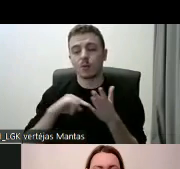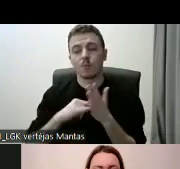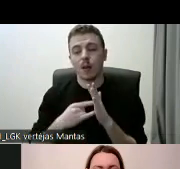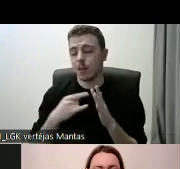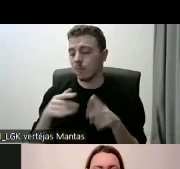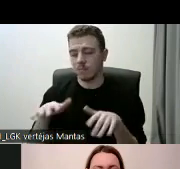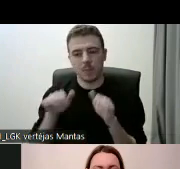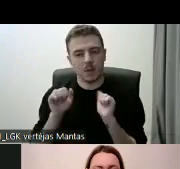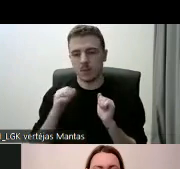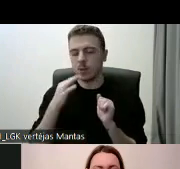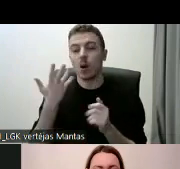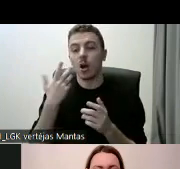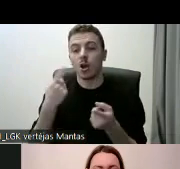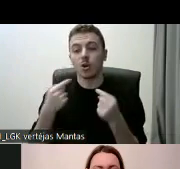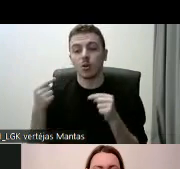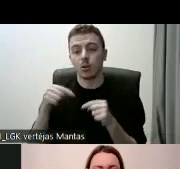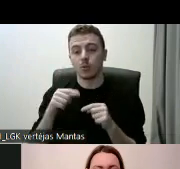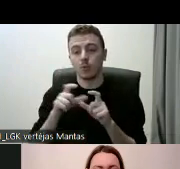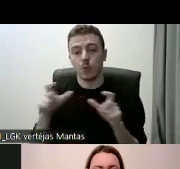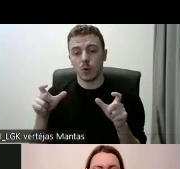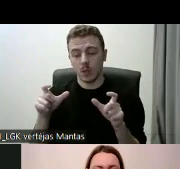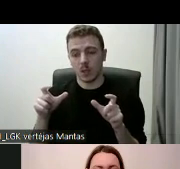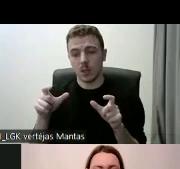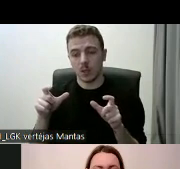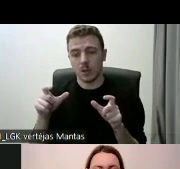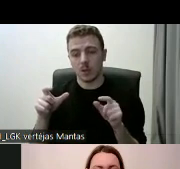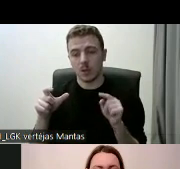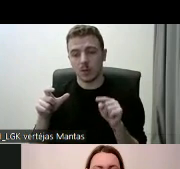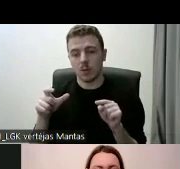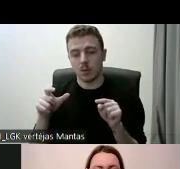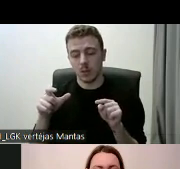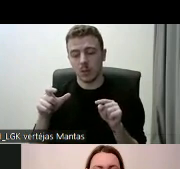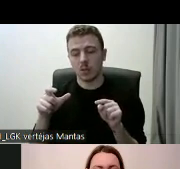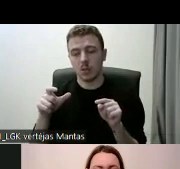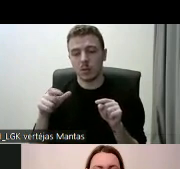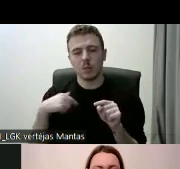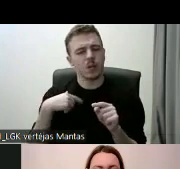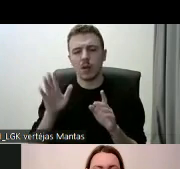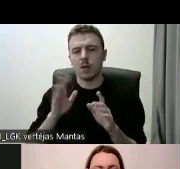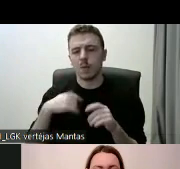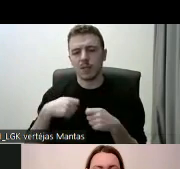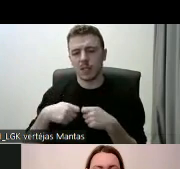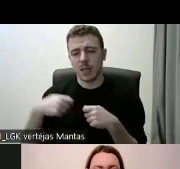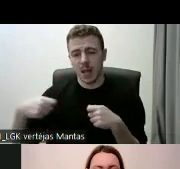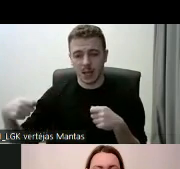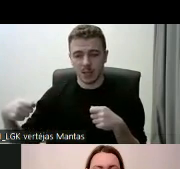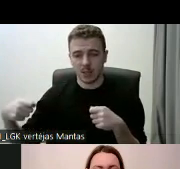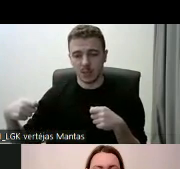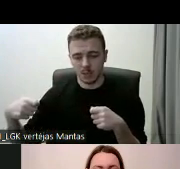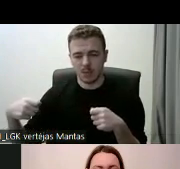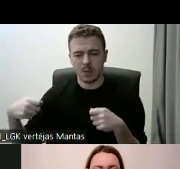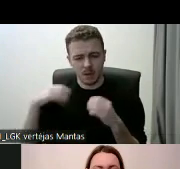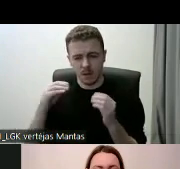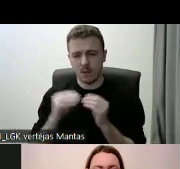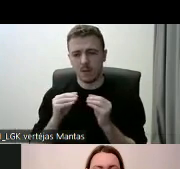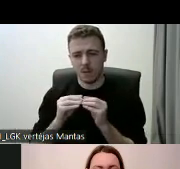kai grįšime. Bet mes to nepadarėme. Ne, taip galėjome pasakyti, bet mes jį tęsėme per visą tą, taip sakant,